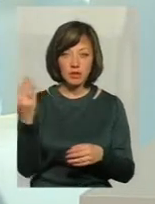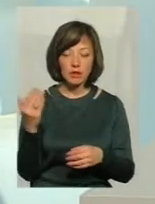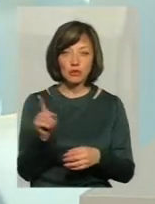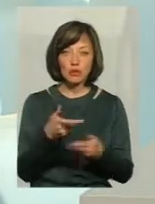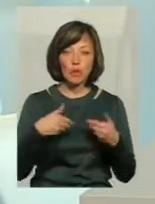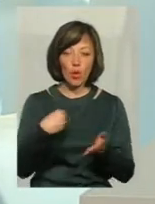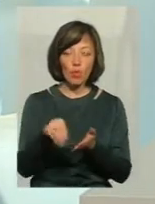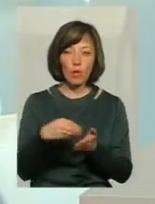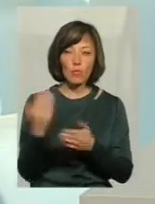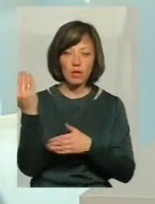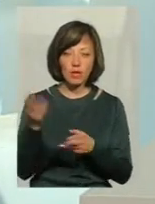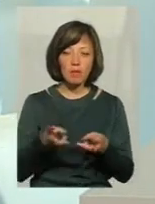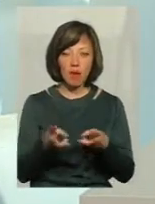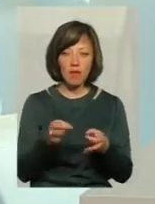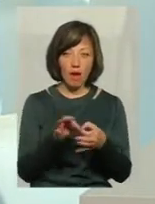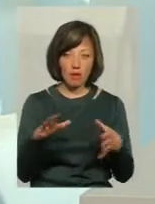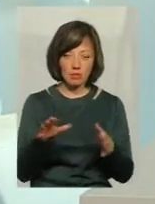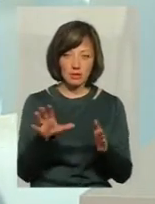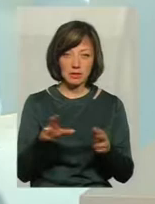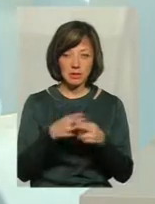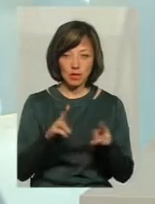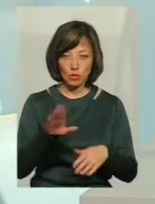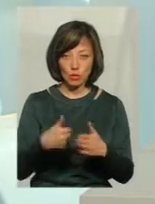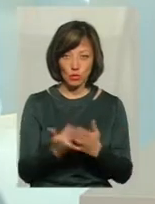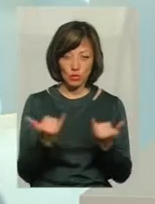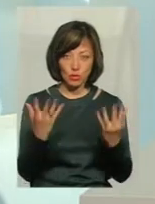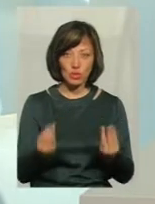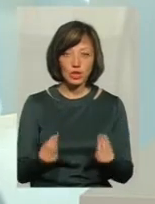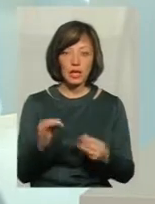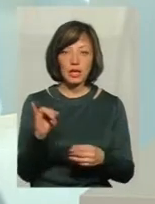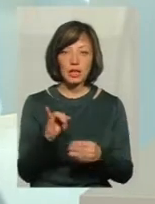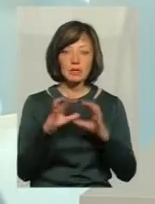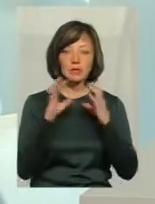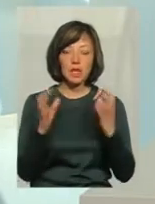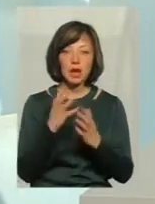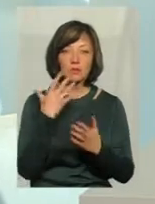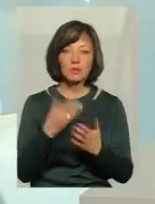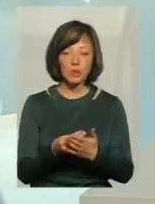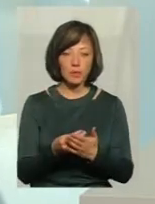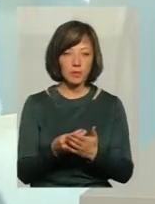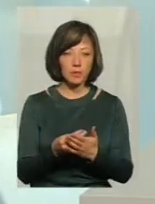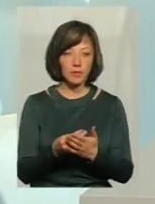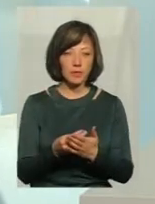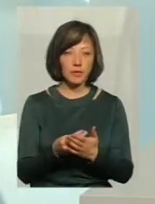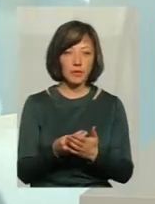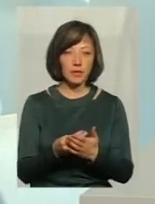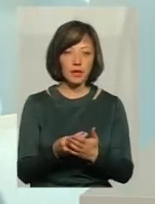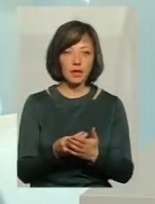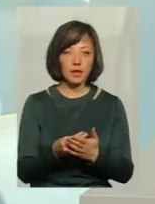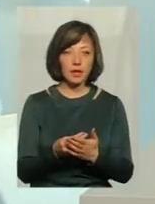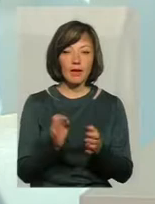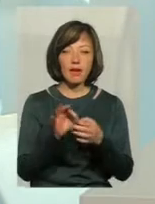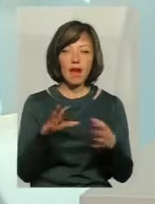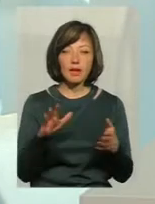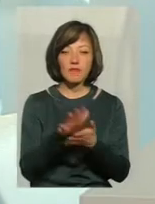ми купуємо їхнє паливо по цей час, і те, що ми зберігаємо свої ядерні відходи на їхній території,